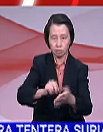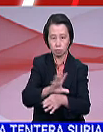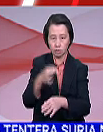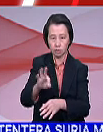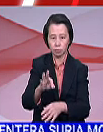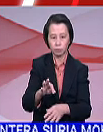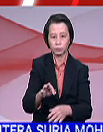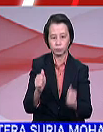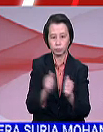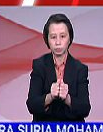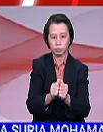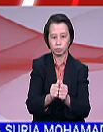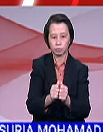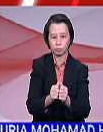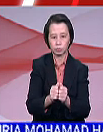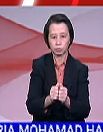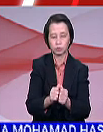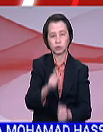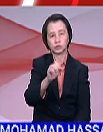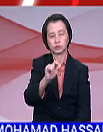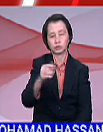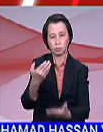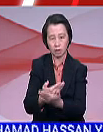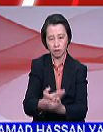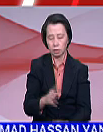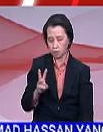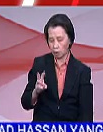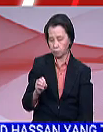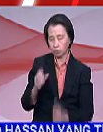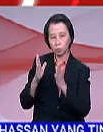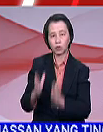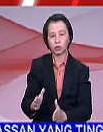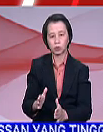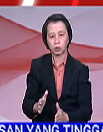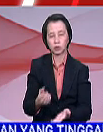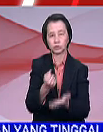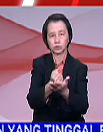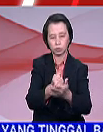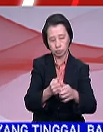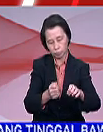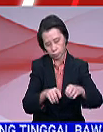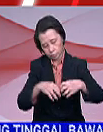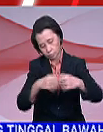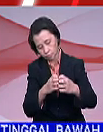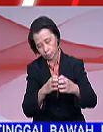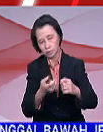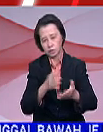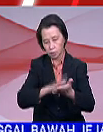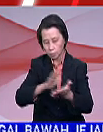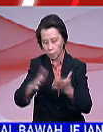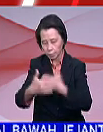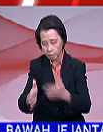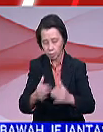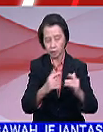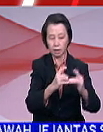PKRC Olive B di Hospital Permai Johor Bahru. 60 ahlinya membantu memasang katil pesakit, mengemas bilik serta